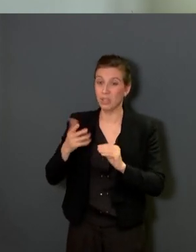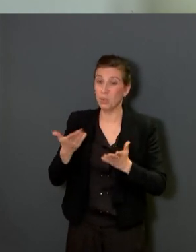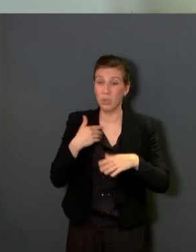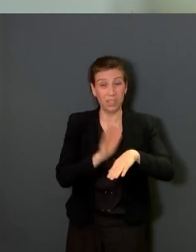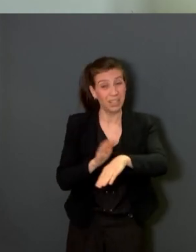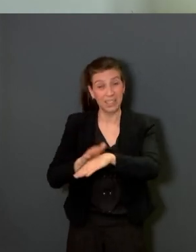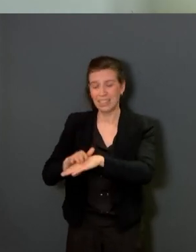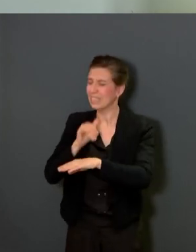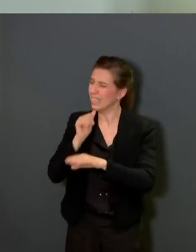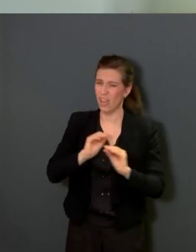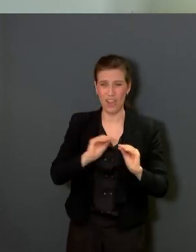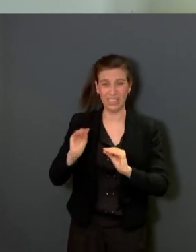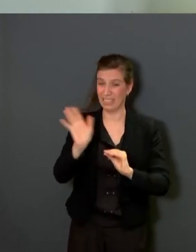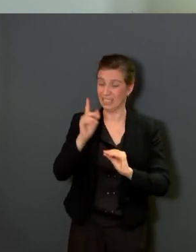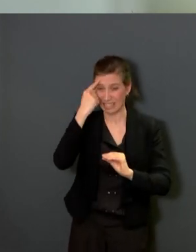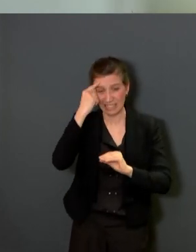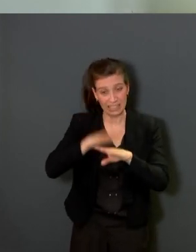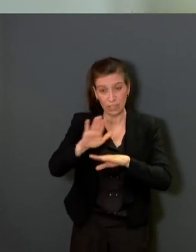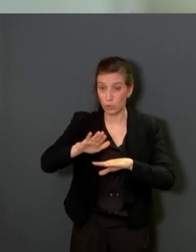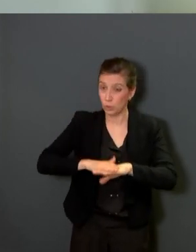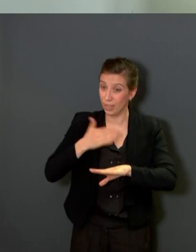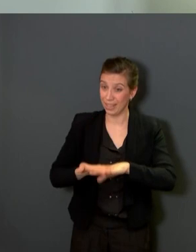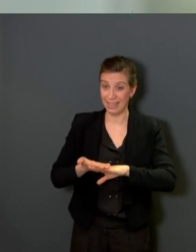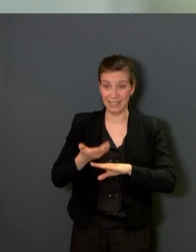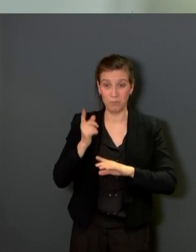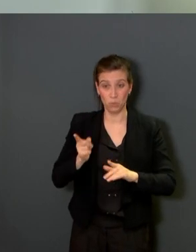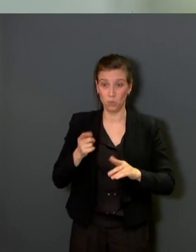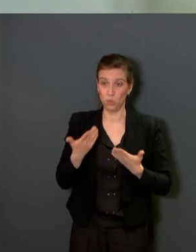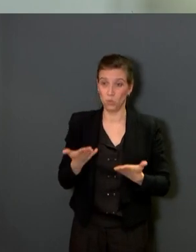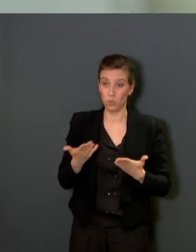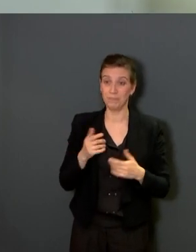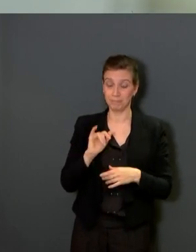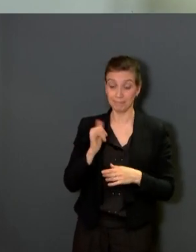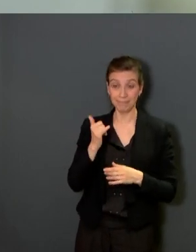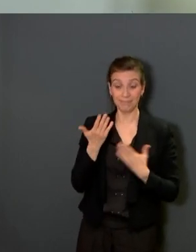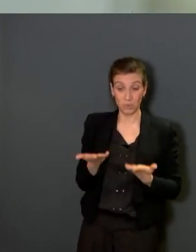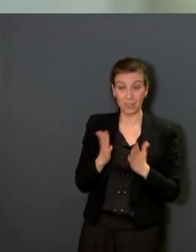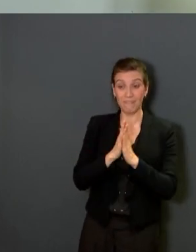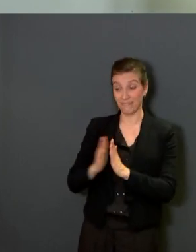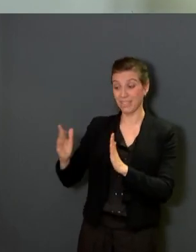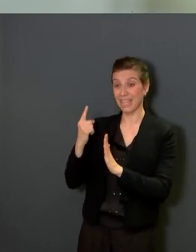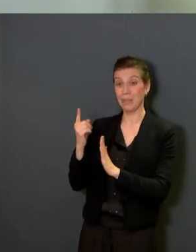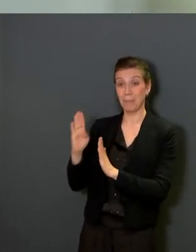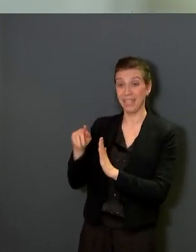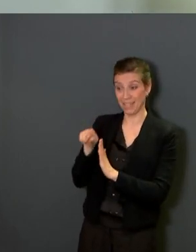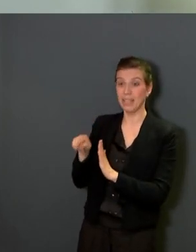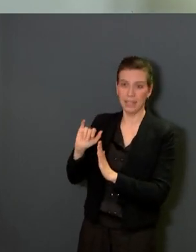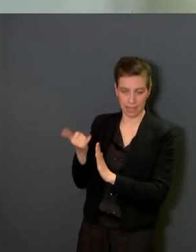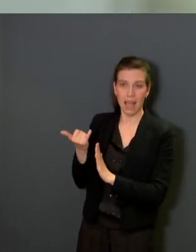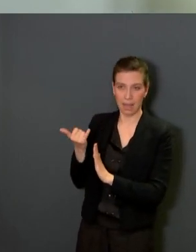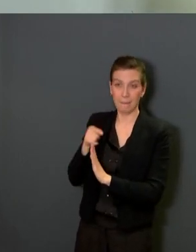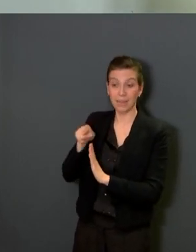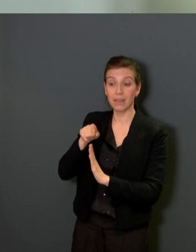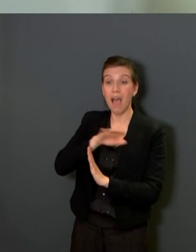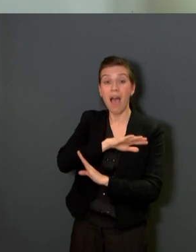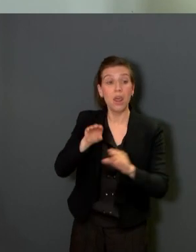heeft te maken met de organisatie van de ziekenhuizen, het is absoluut niet een signaal dat andere zorg uitgesteld wordt.